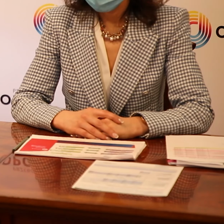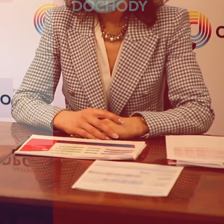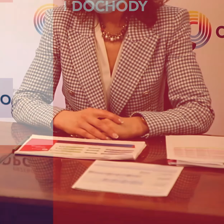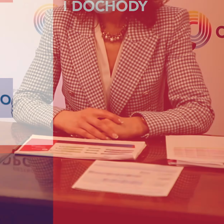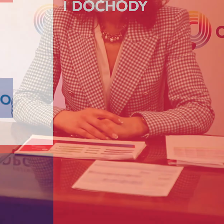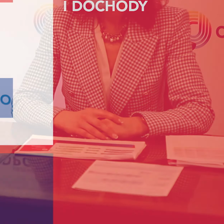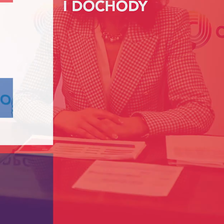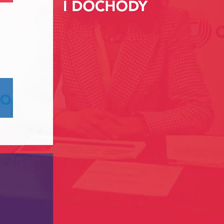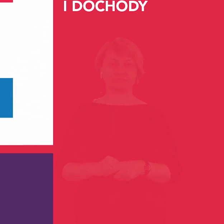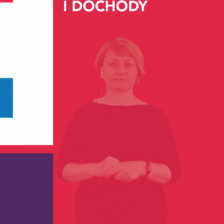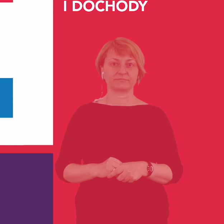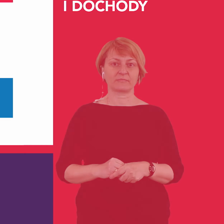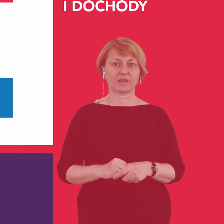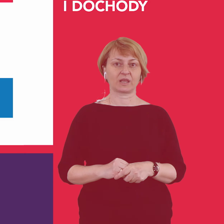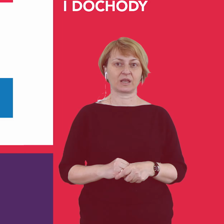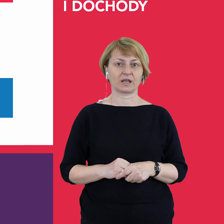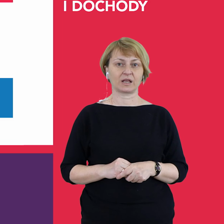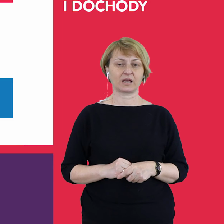Slajd pierwszy poproszę.